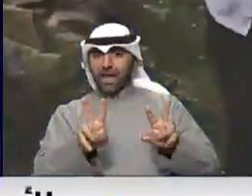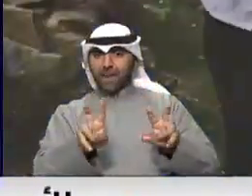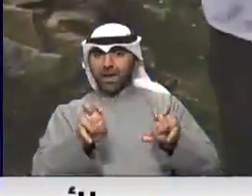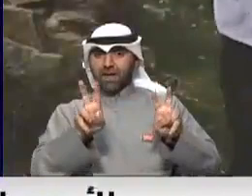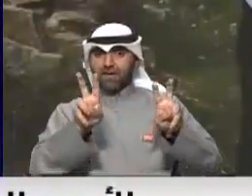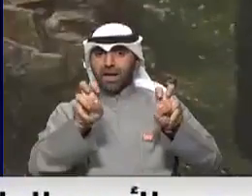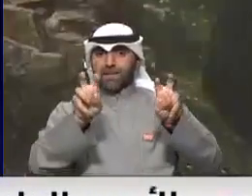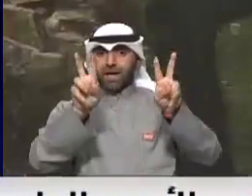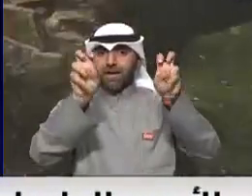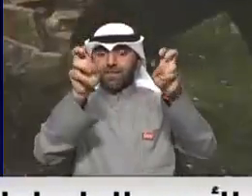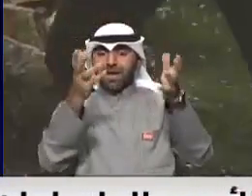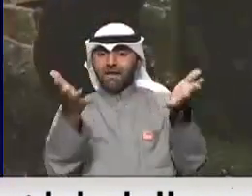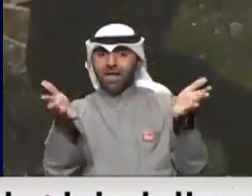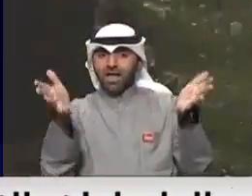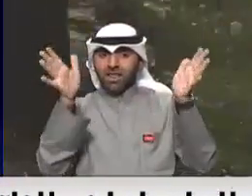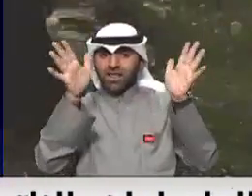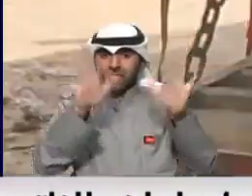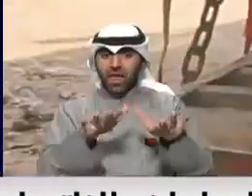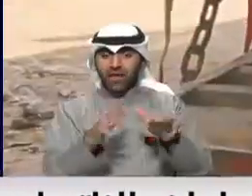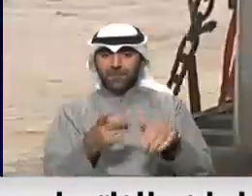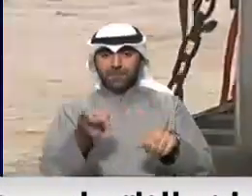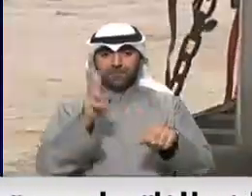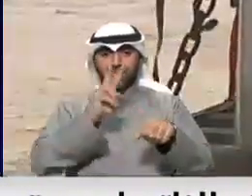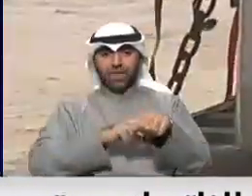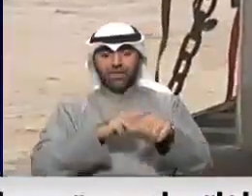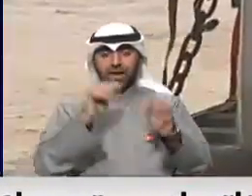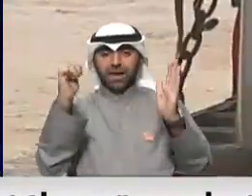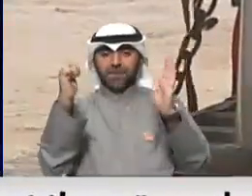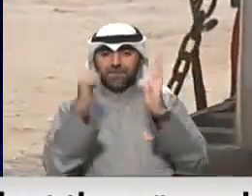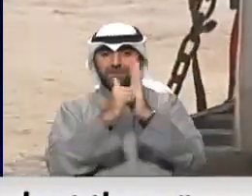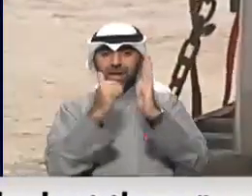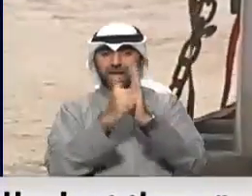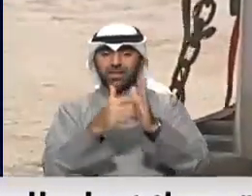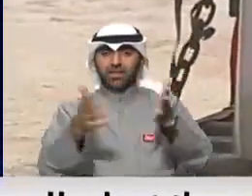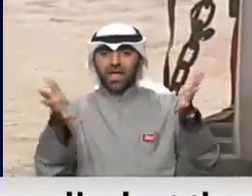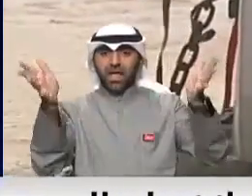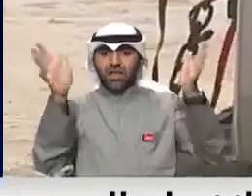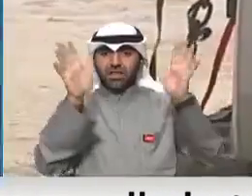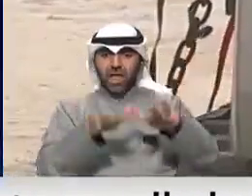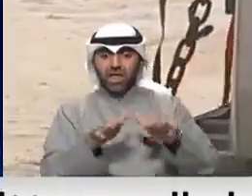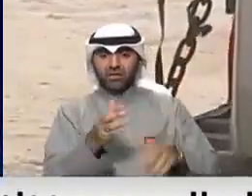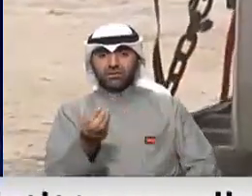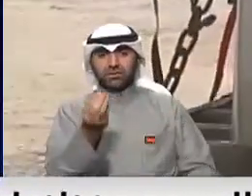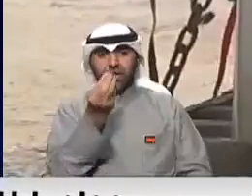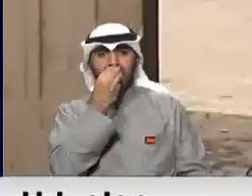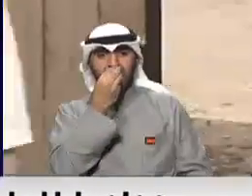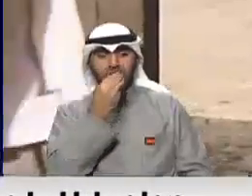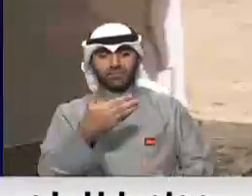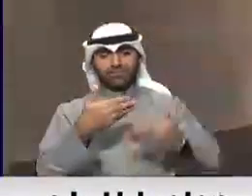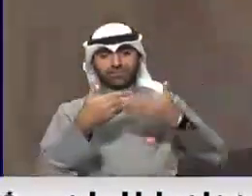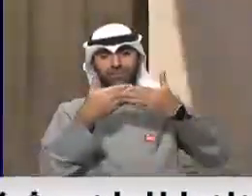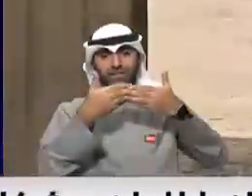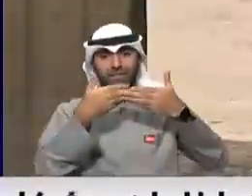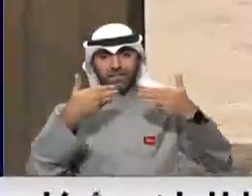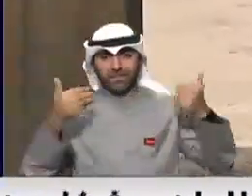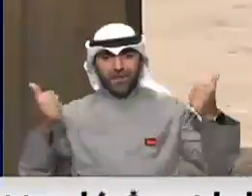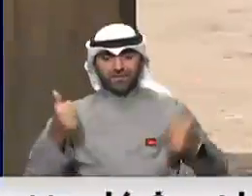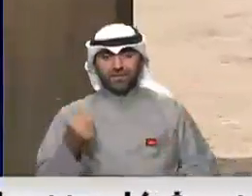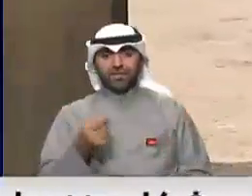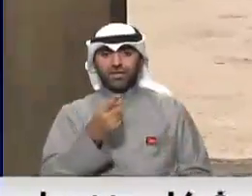في تركيا وفي سوريا، وتم تحديد الأولويات وتم تدخل السريع. منذ ذلك الوقت إلى